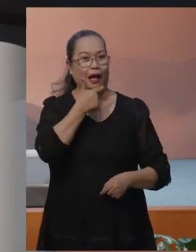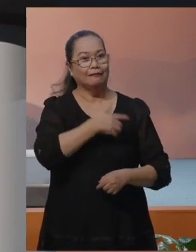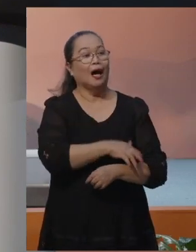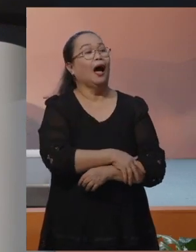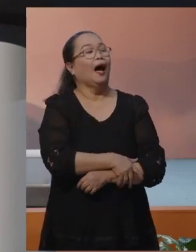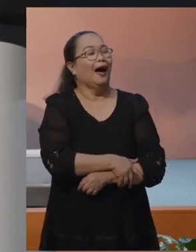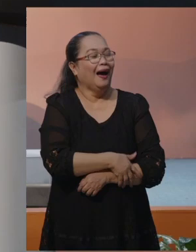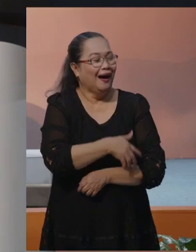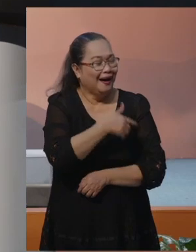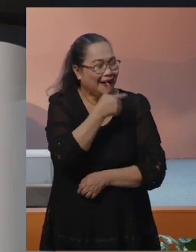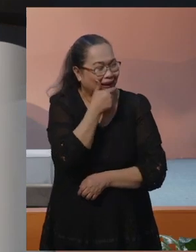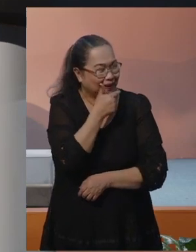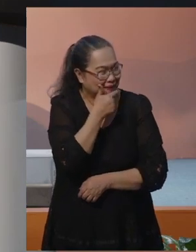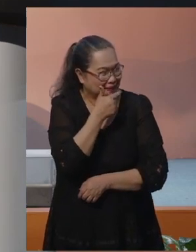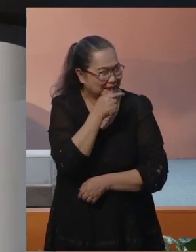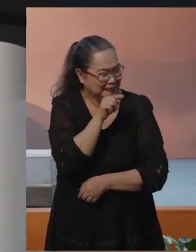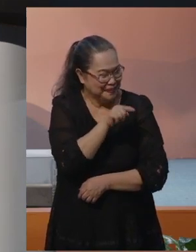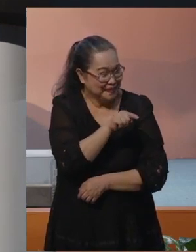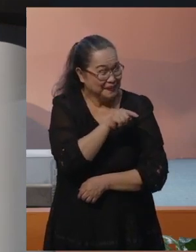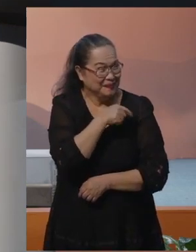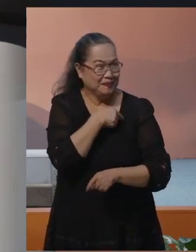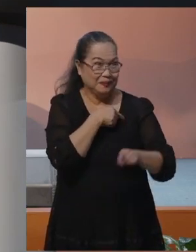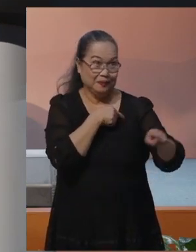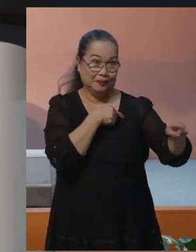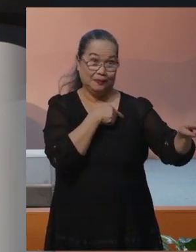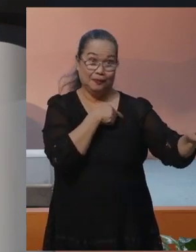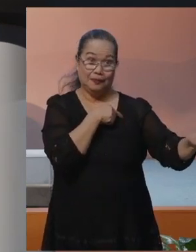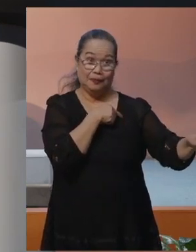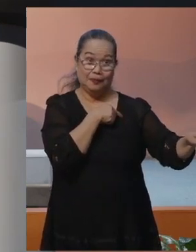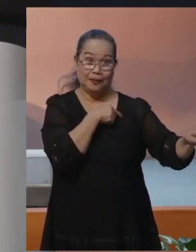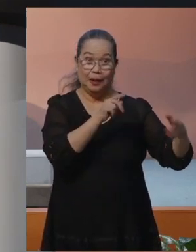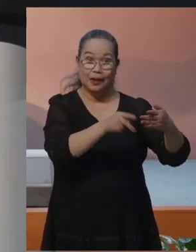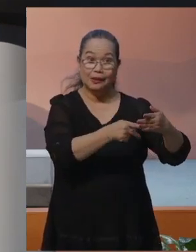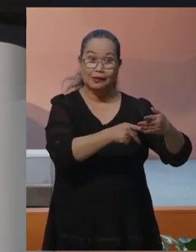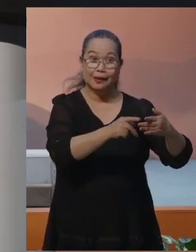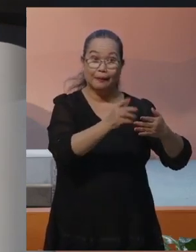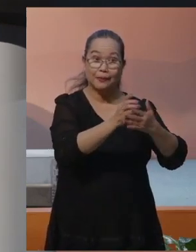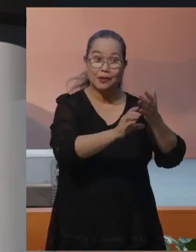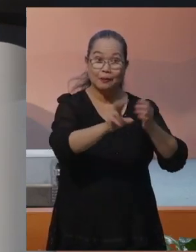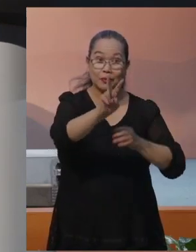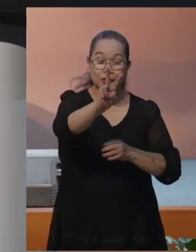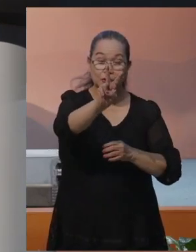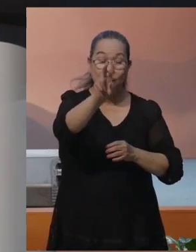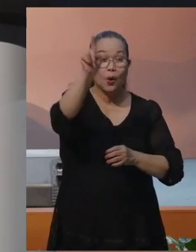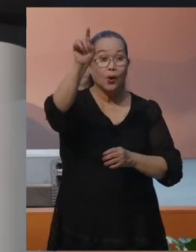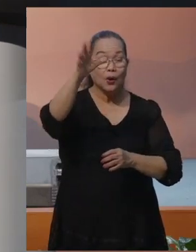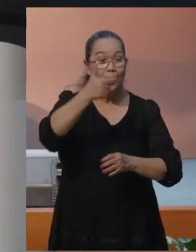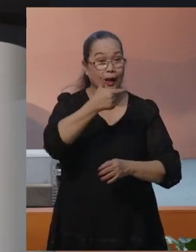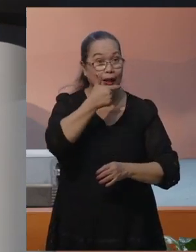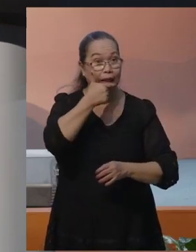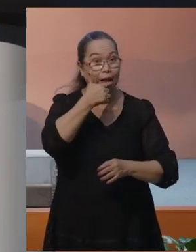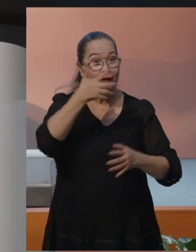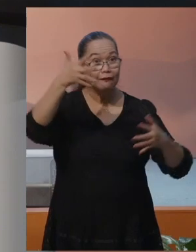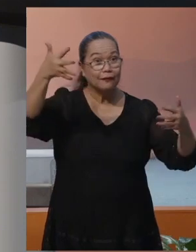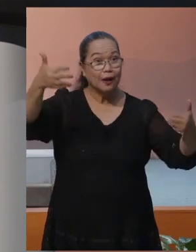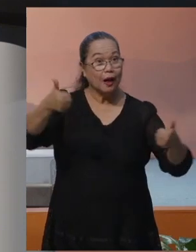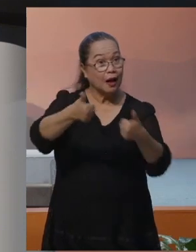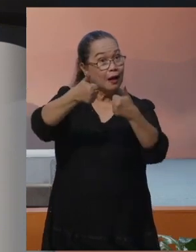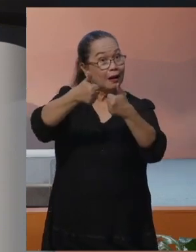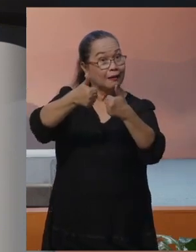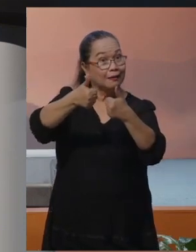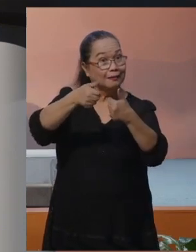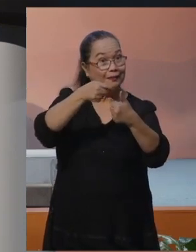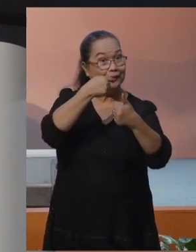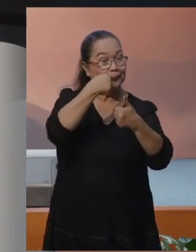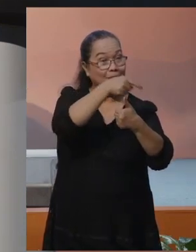Halakhak. Dito, nai-imagine ko ang Psalm 2 na humahalakhak ang Diyos sa hamon na